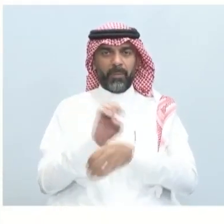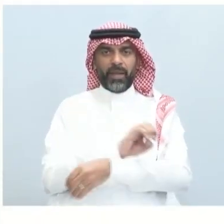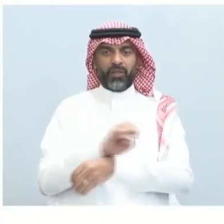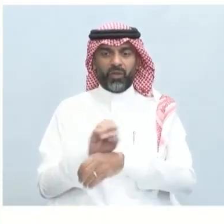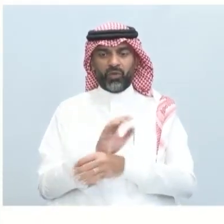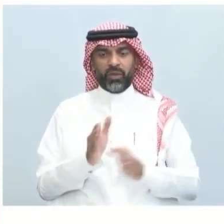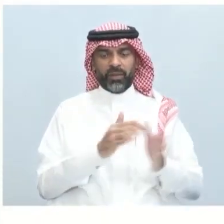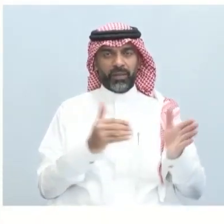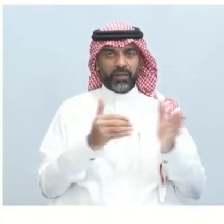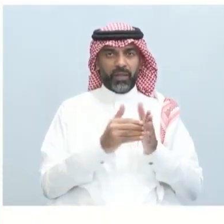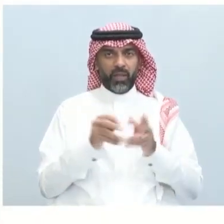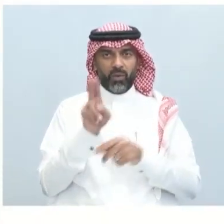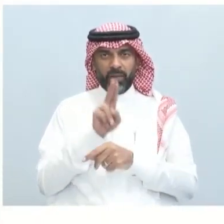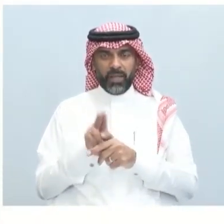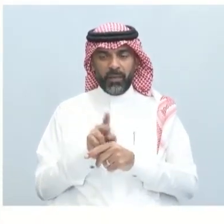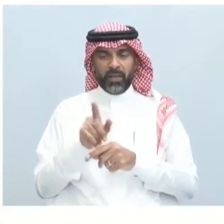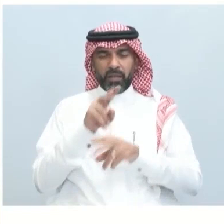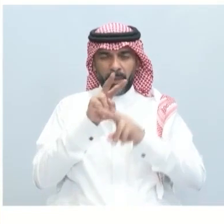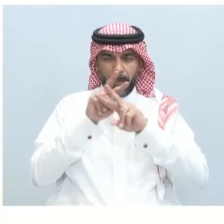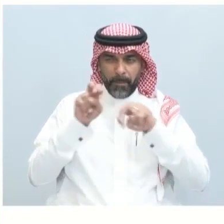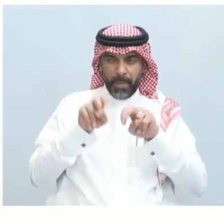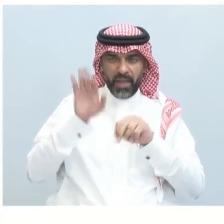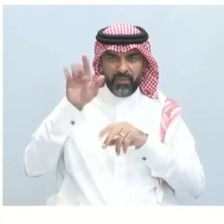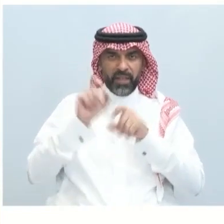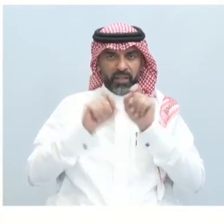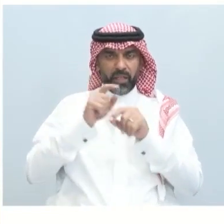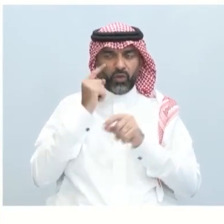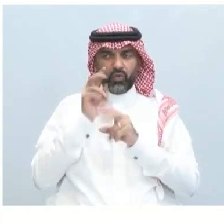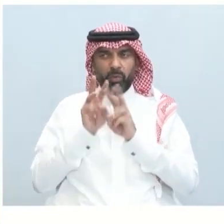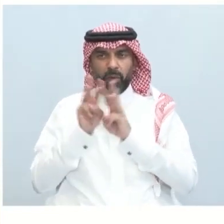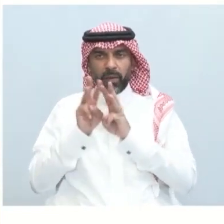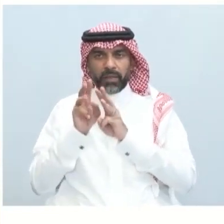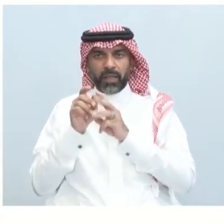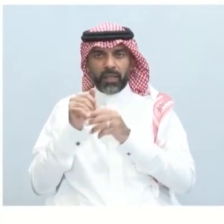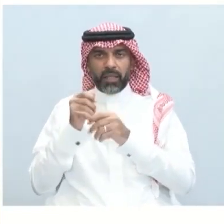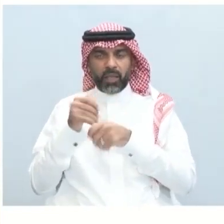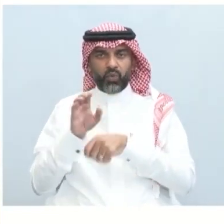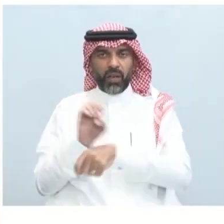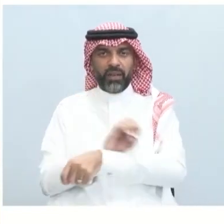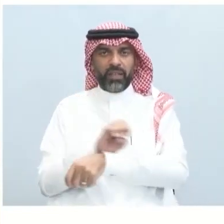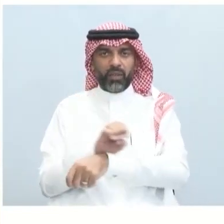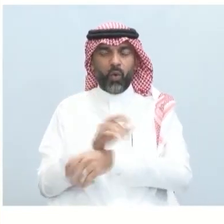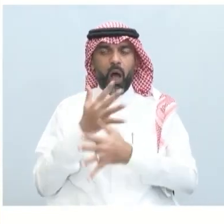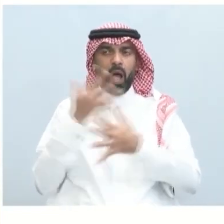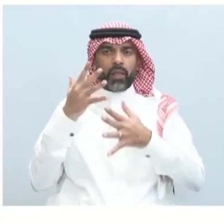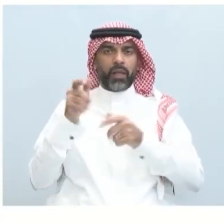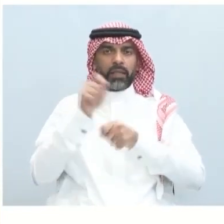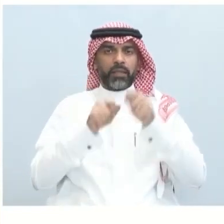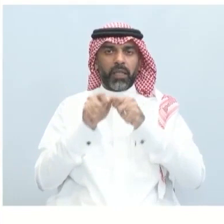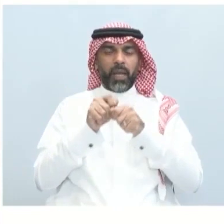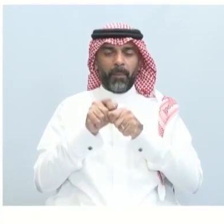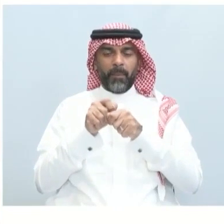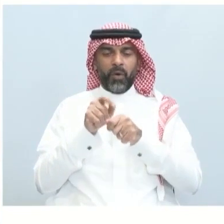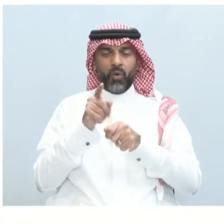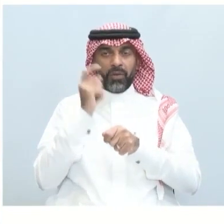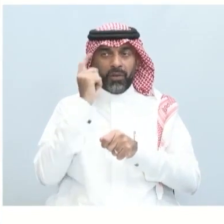تقويم ختامي: أجري بحثاً على الإنترنت حول منصات تسويق عبر البريد الإلكتروني الأكثر استخداماً، وبناءً على ما